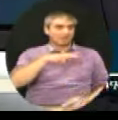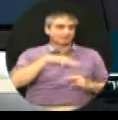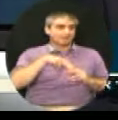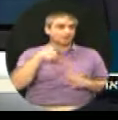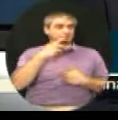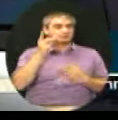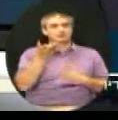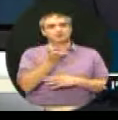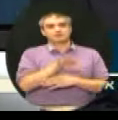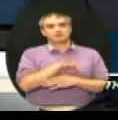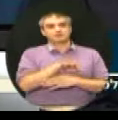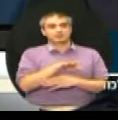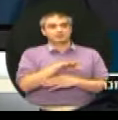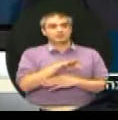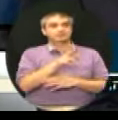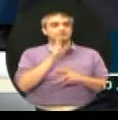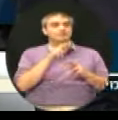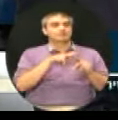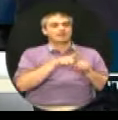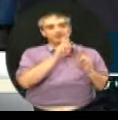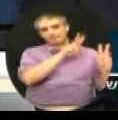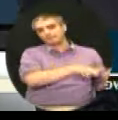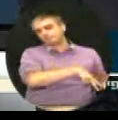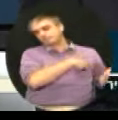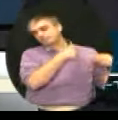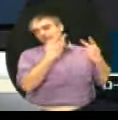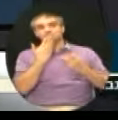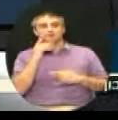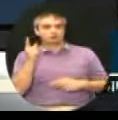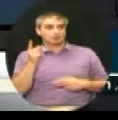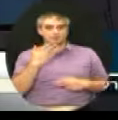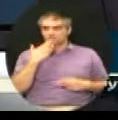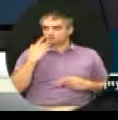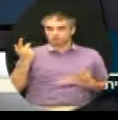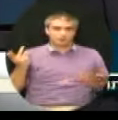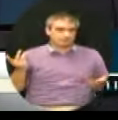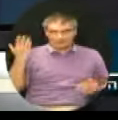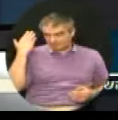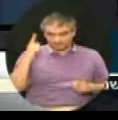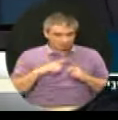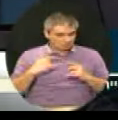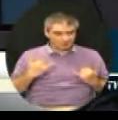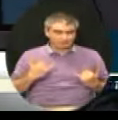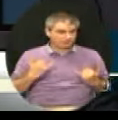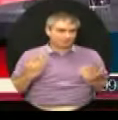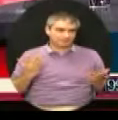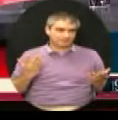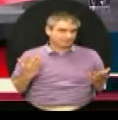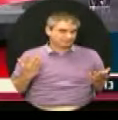ואחרי זמן מה היא נפטרת, היא נפטרת, ואחיה מביאים אותה בחזרה לירושלים. עכשיו, ירושלים, אז כמו היום,